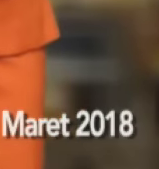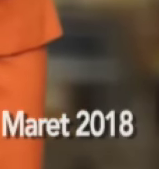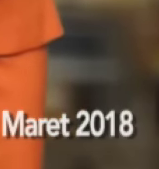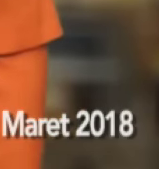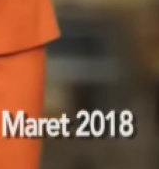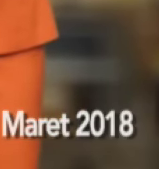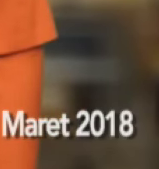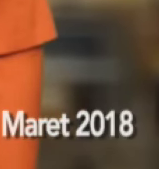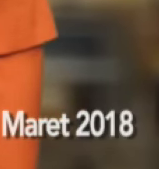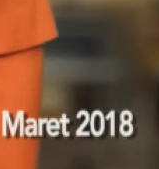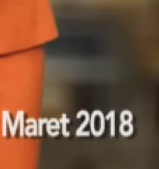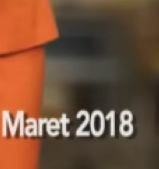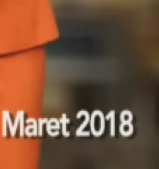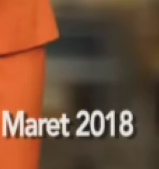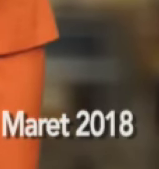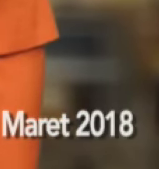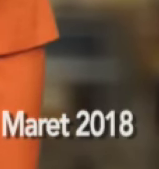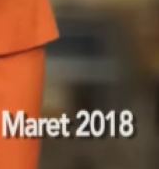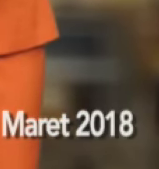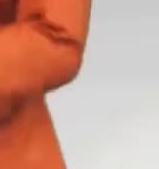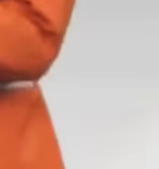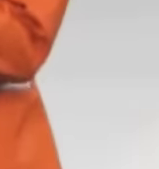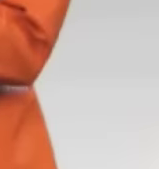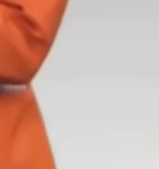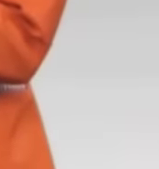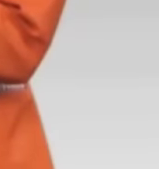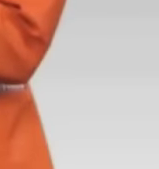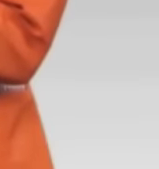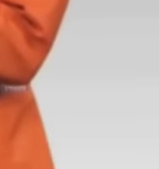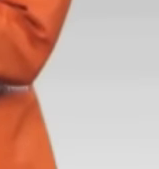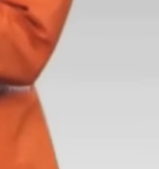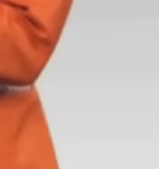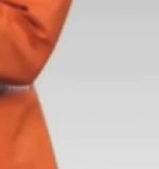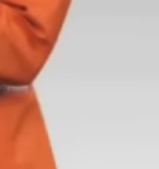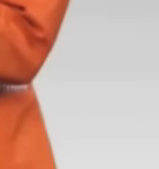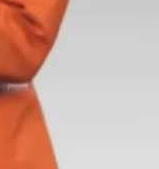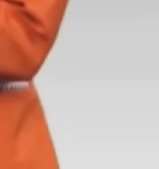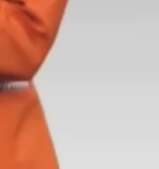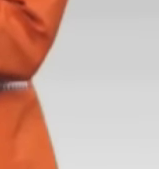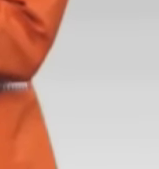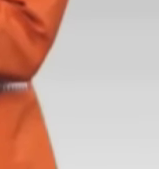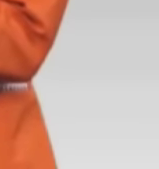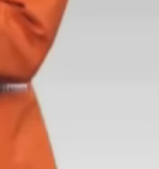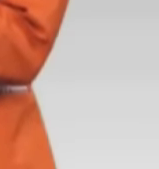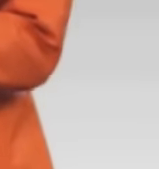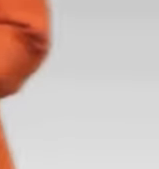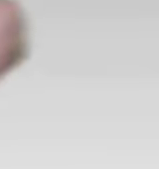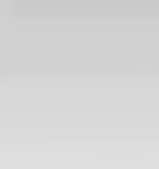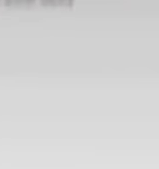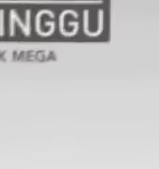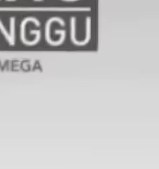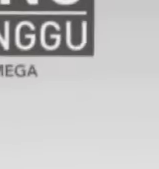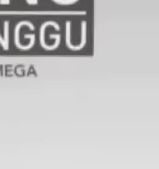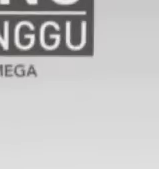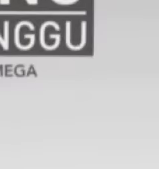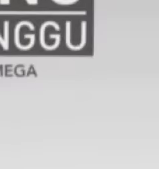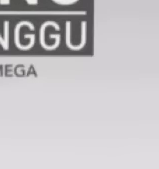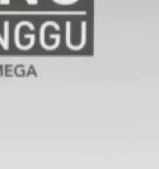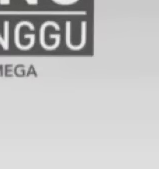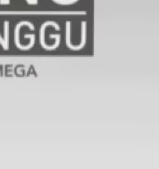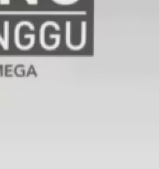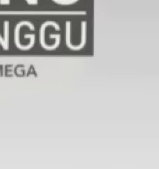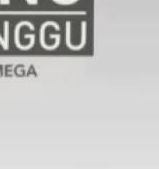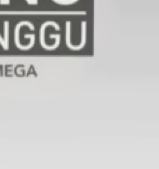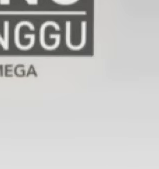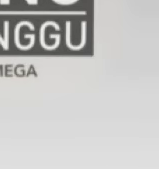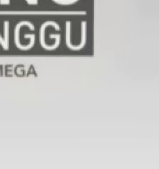Menabung di Bank Mega, sekarang bisa memenangkan emas. Menangkan total 300 gram emas untuk 30 pemenang dan 100 gram emas